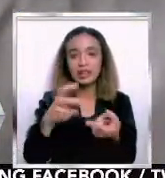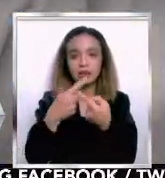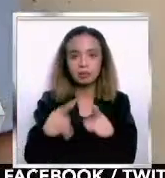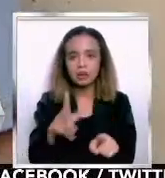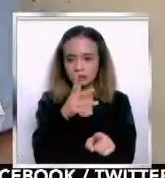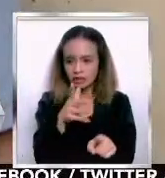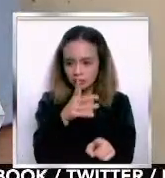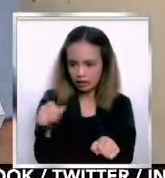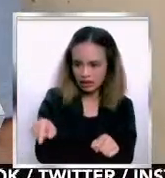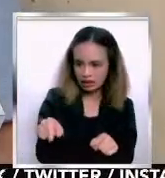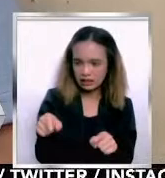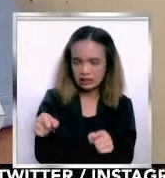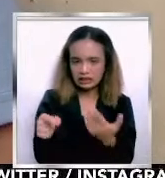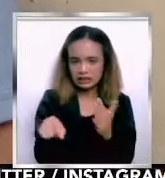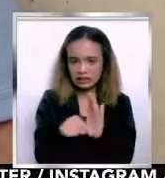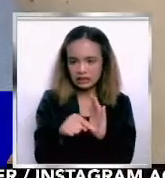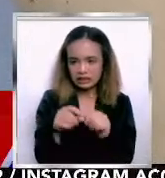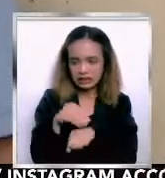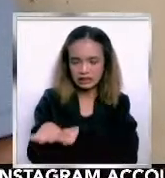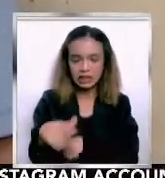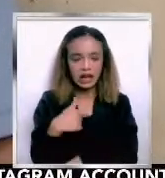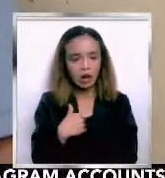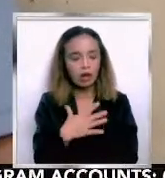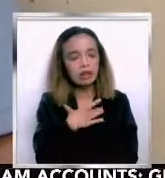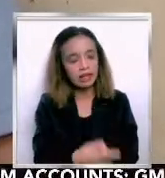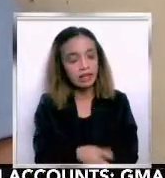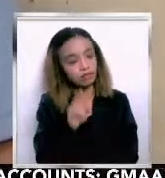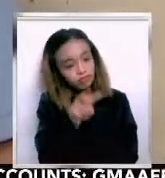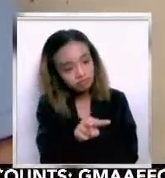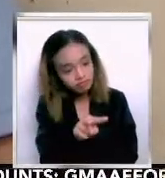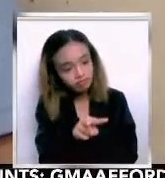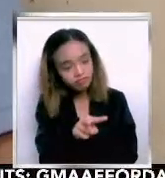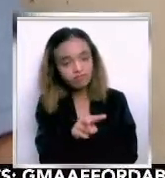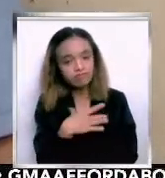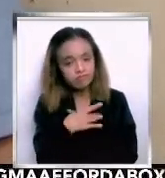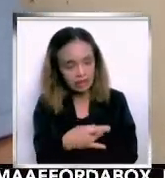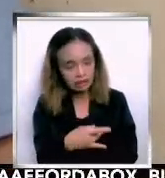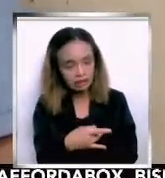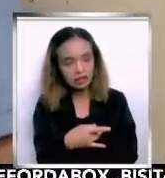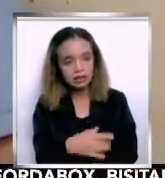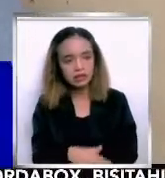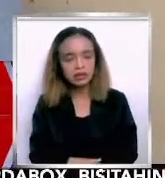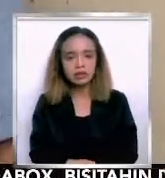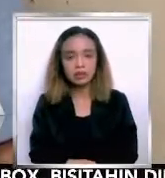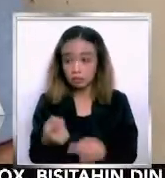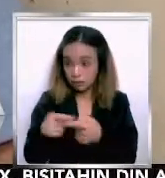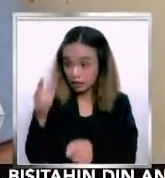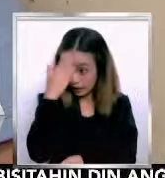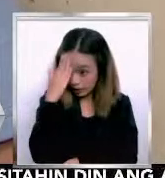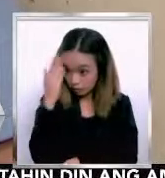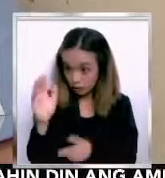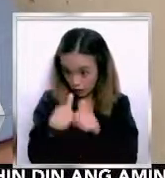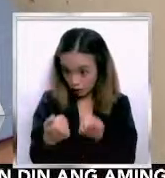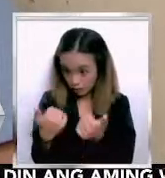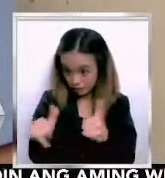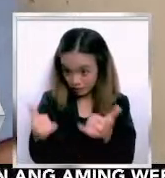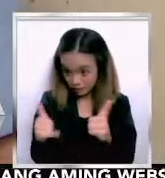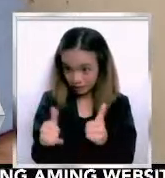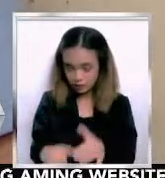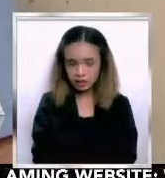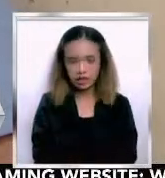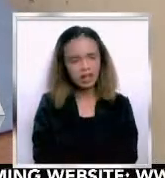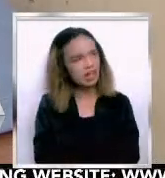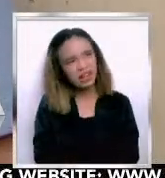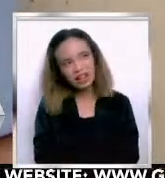ito. Nagustuhan ko lang po siya nung nakita ko po siya. Pero alam mo kung paano laruin? Hindi